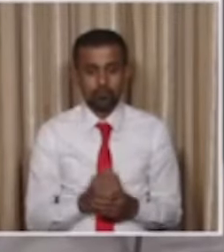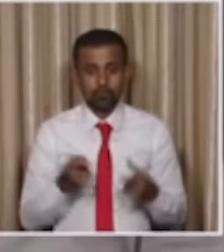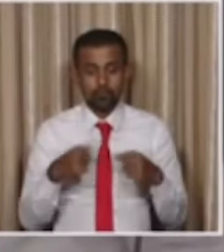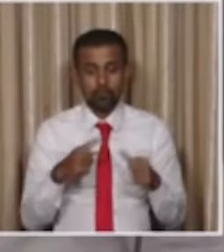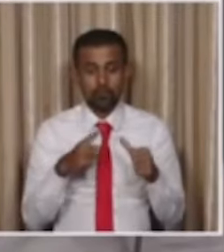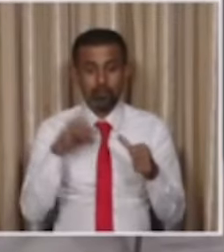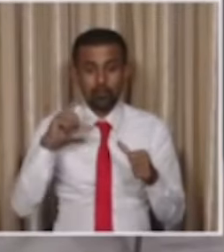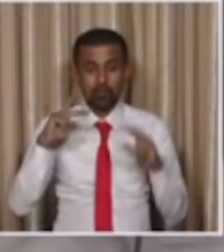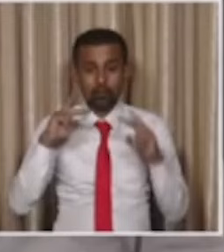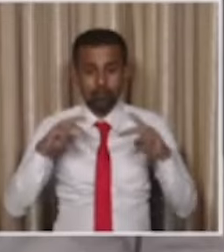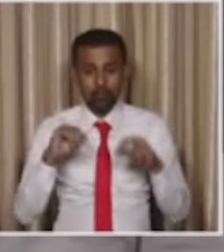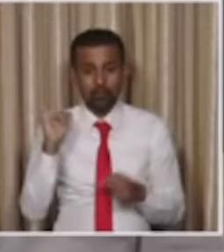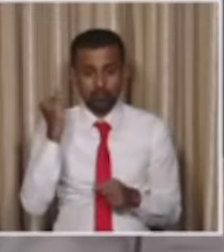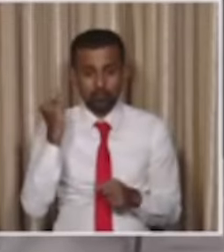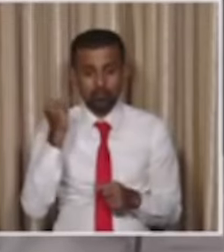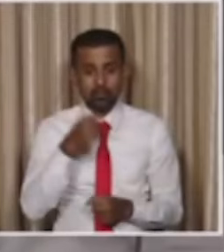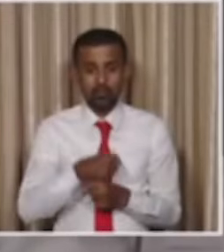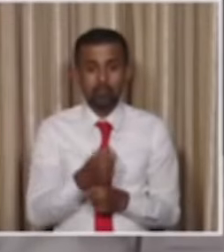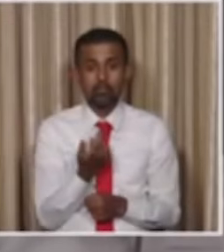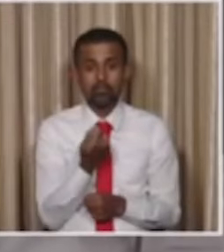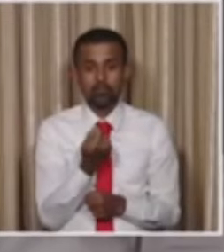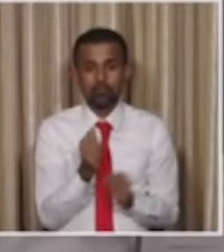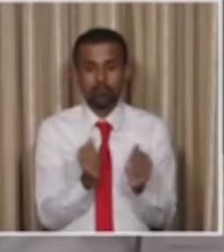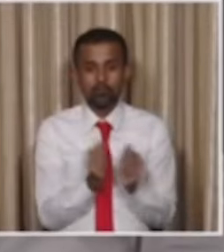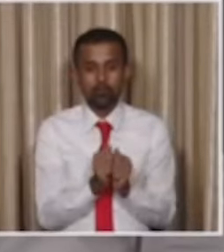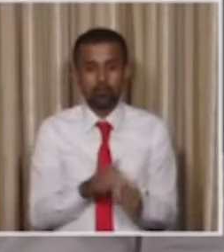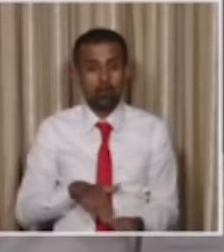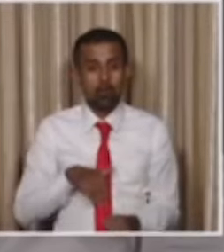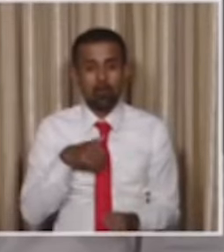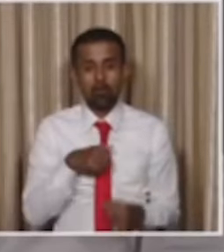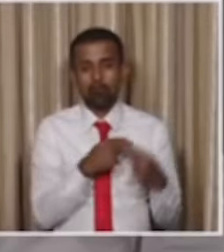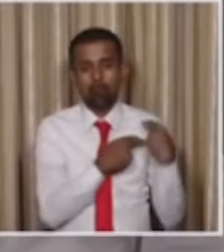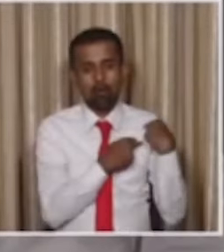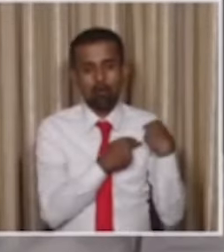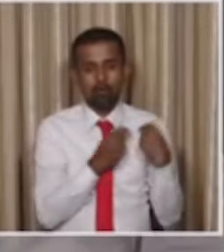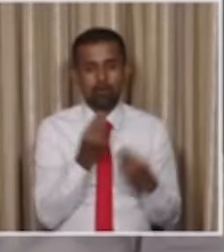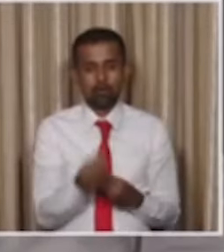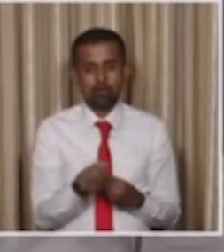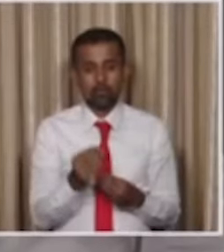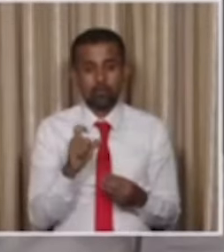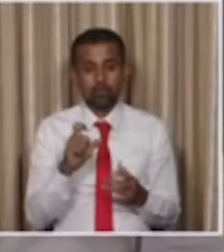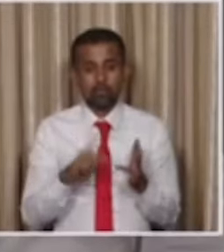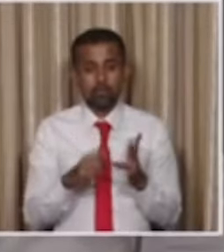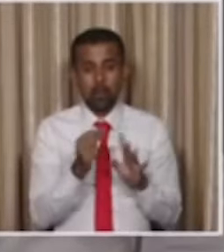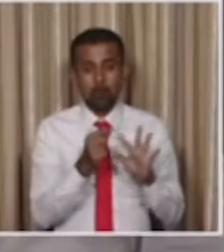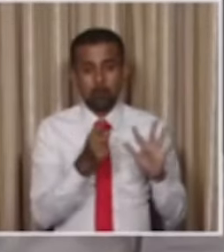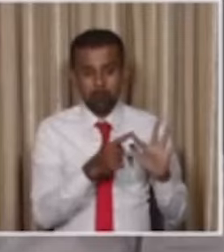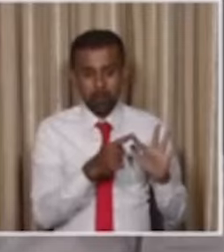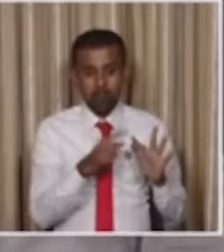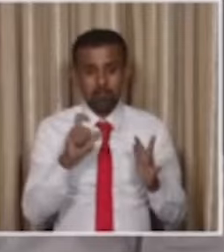විගණක අධිපතිවරයාට තමයි ඒ රාජ්‍ය මුල්‍ය කටයුතු කිරීමේදී ප්‍රධානම වගකීමක් පැවරෙන්නේ. කෝප් සහ කෝපා කියන කමිටු